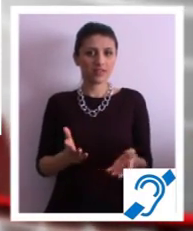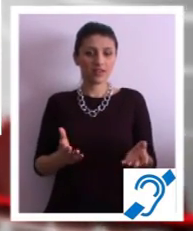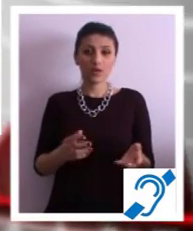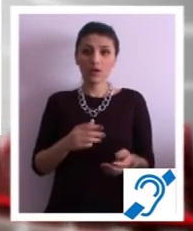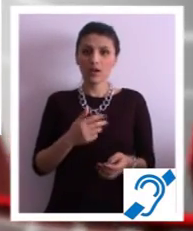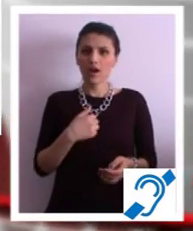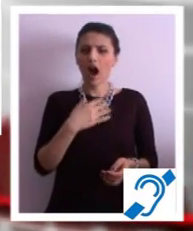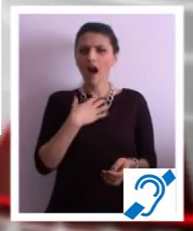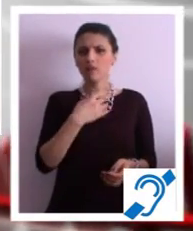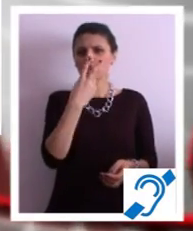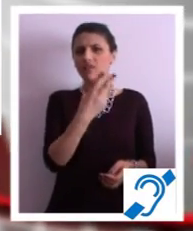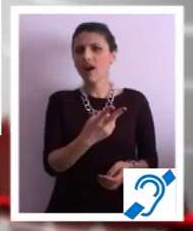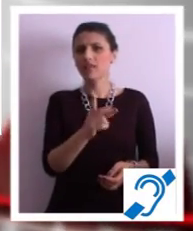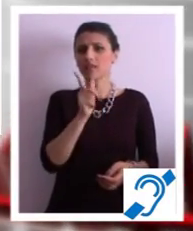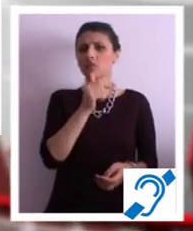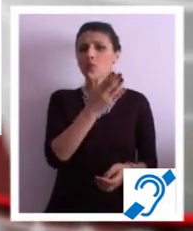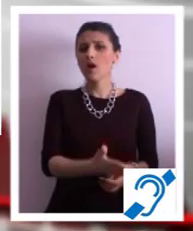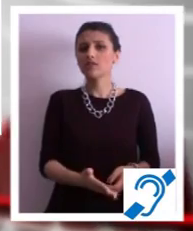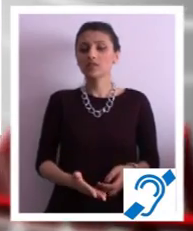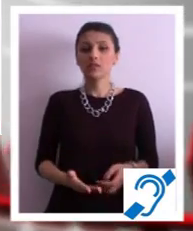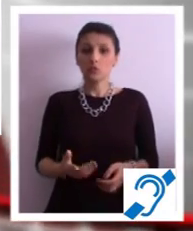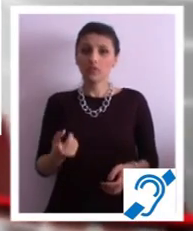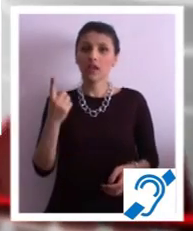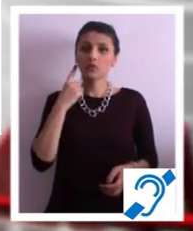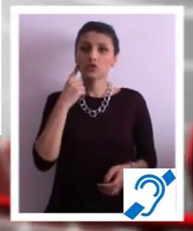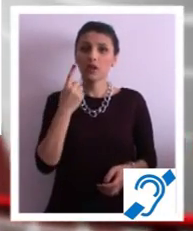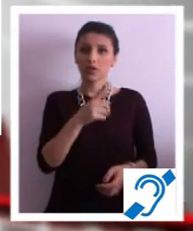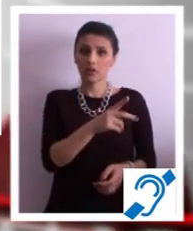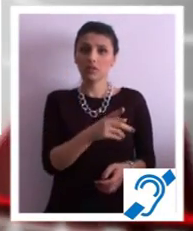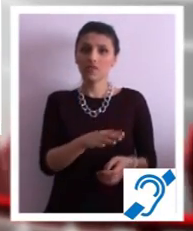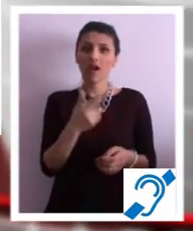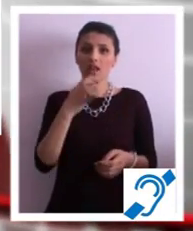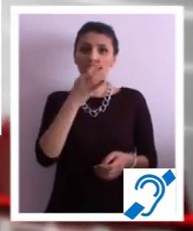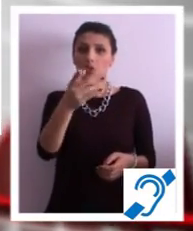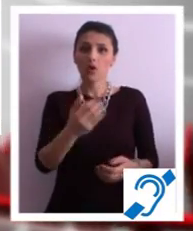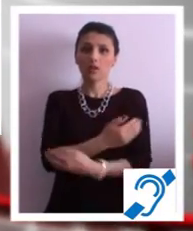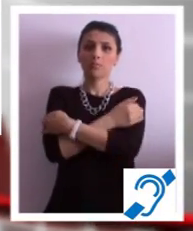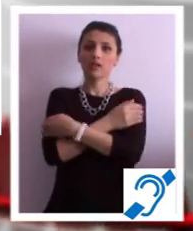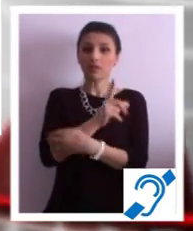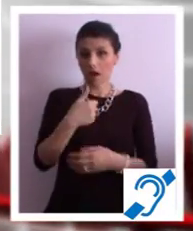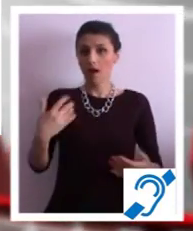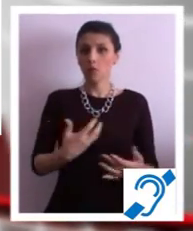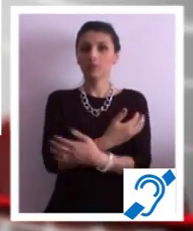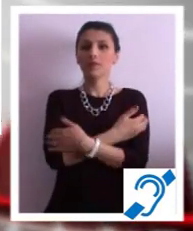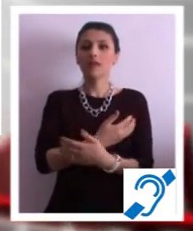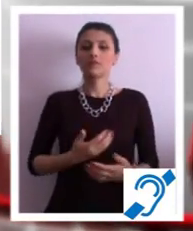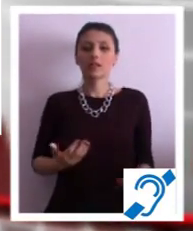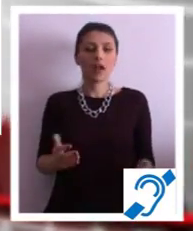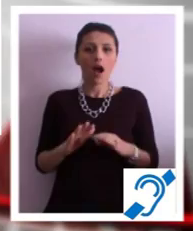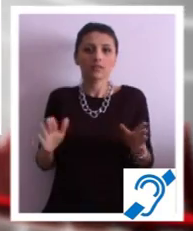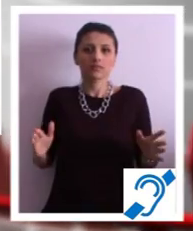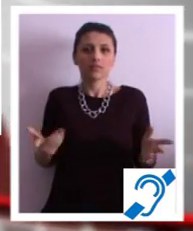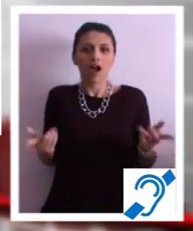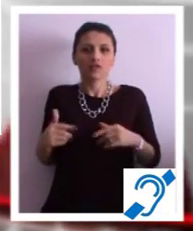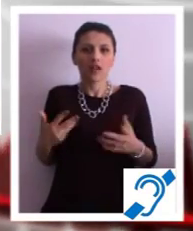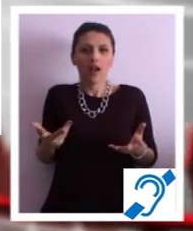M-am uitat la ea. Bine, vă acuză că ați luat-o în brațe și așa. Da, am luat-o în brațe, atâta. Deci, dar nu am, deci